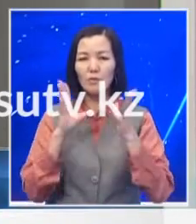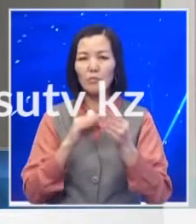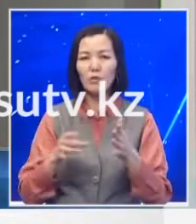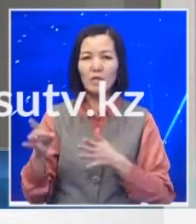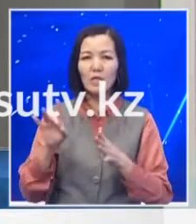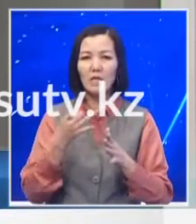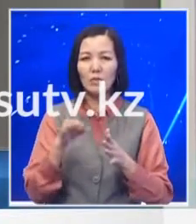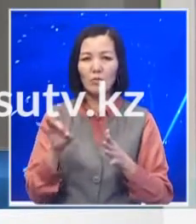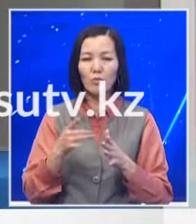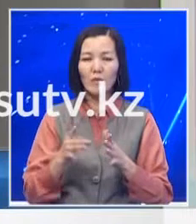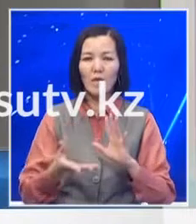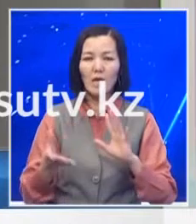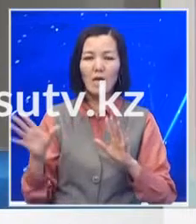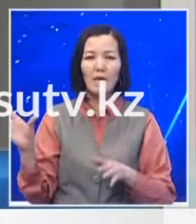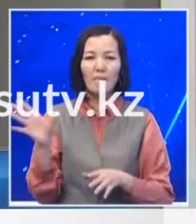республика бойынша